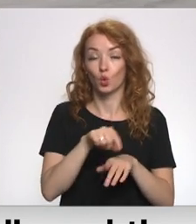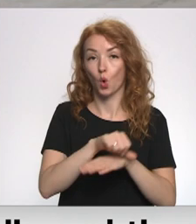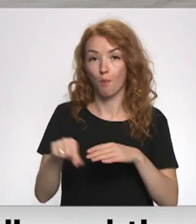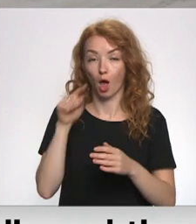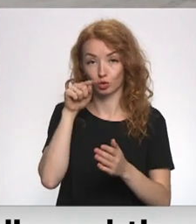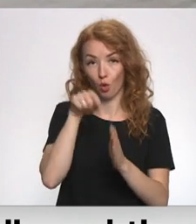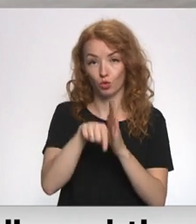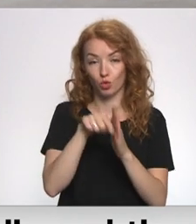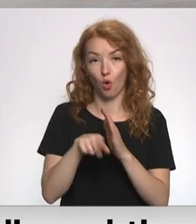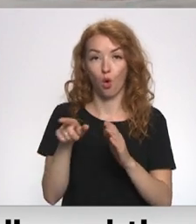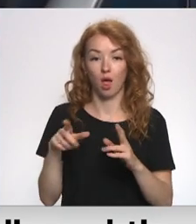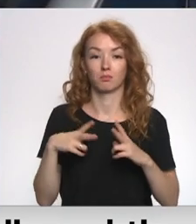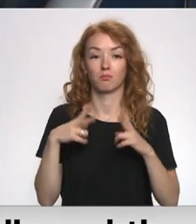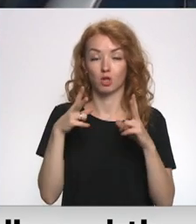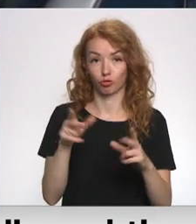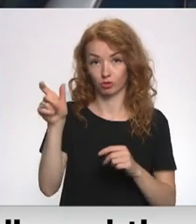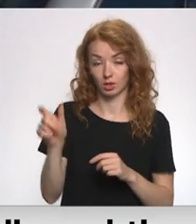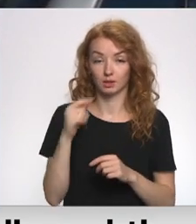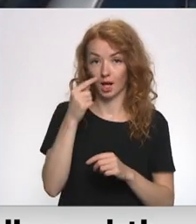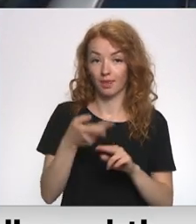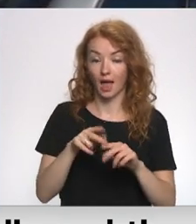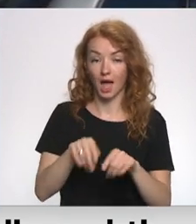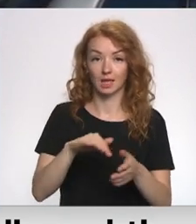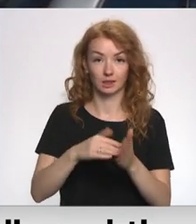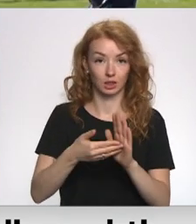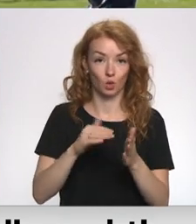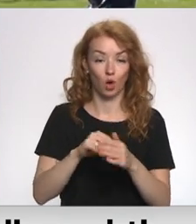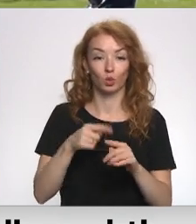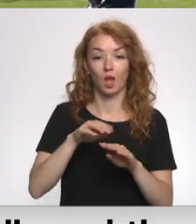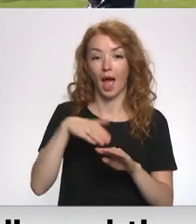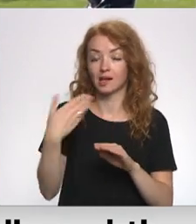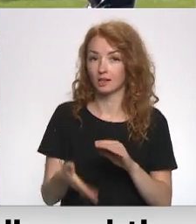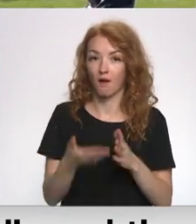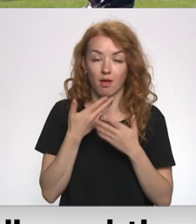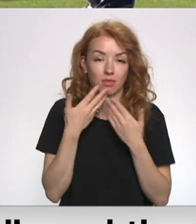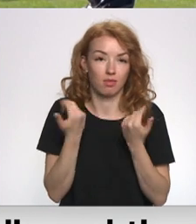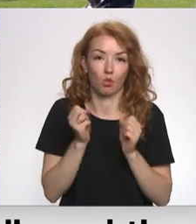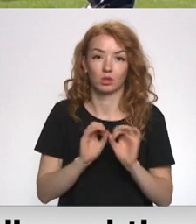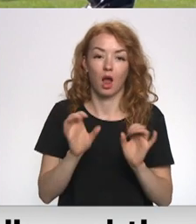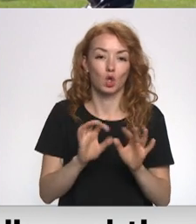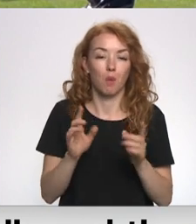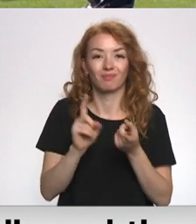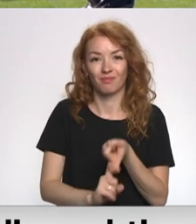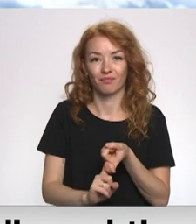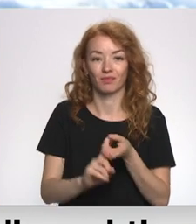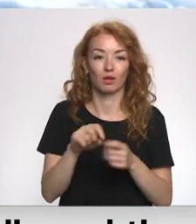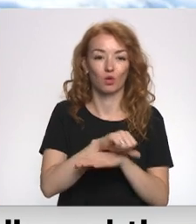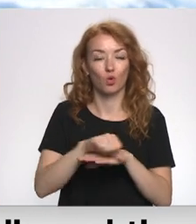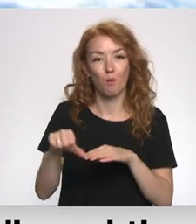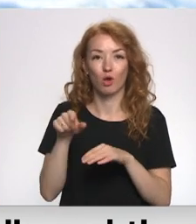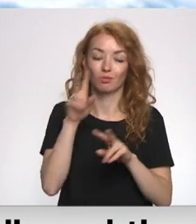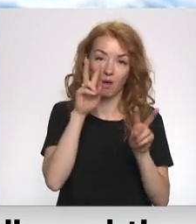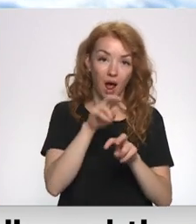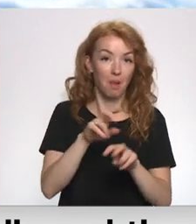kontroles punkta Terehova priekšnieks, šāda situācija un aizkavas robežas nav skaidrojama ar jebkādām izmaiņām robežu šķērsotāju